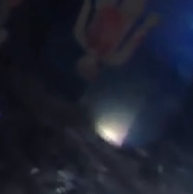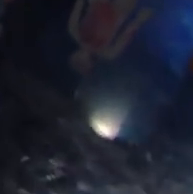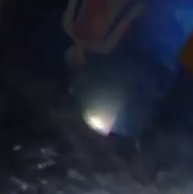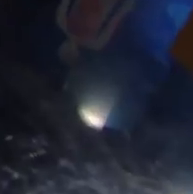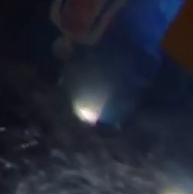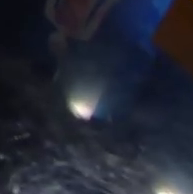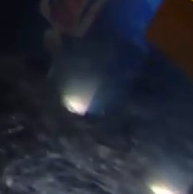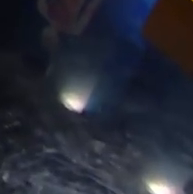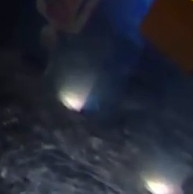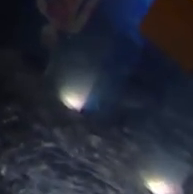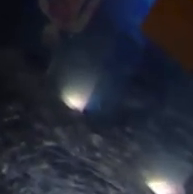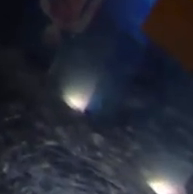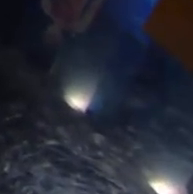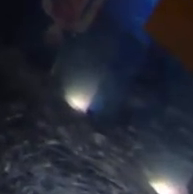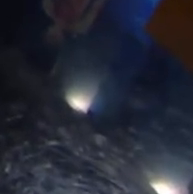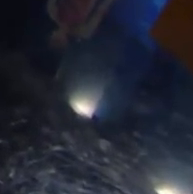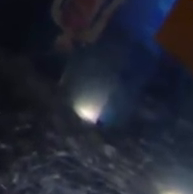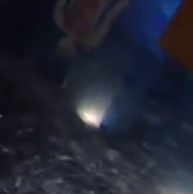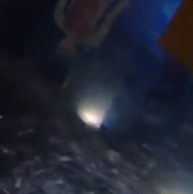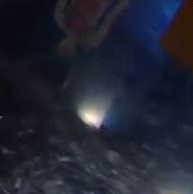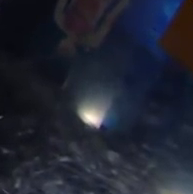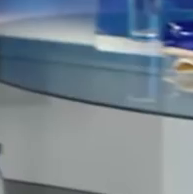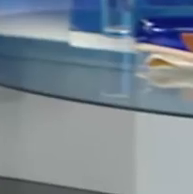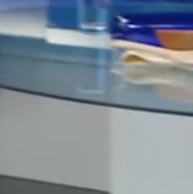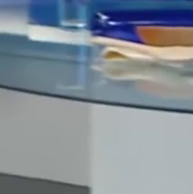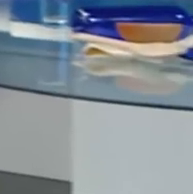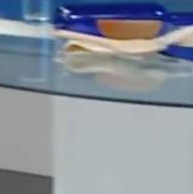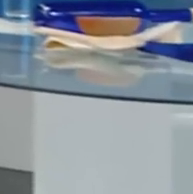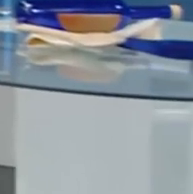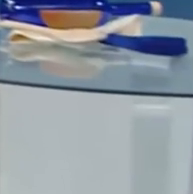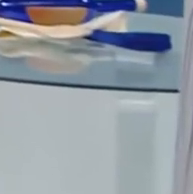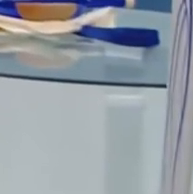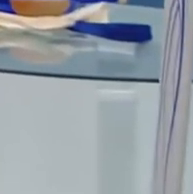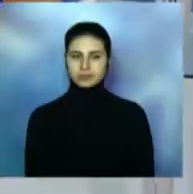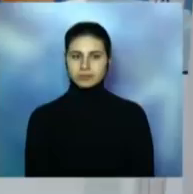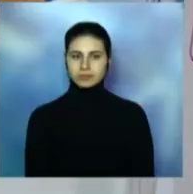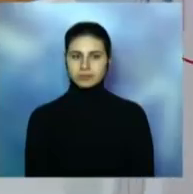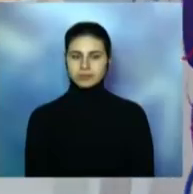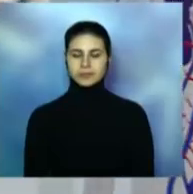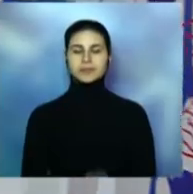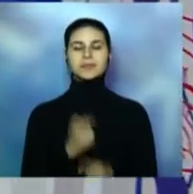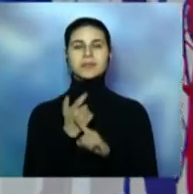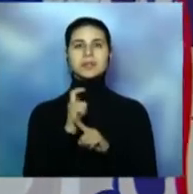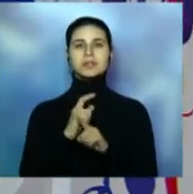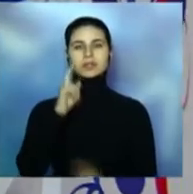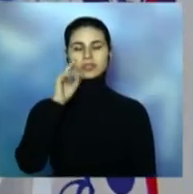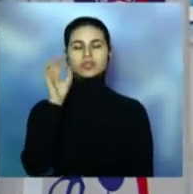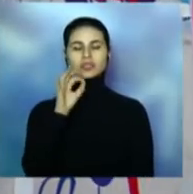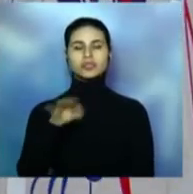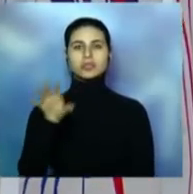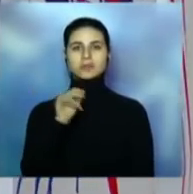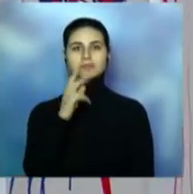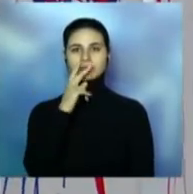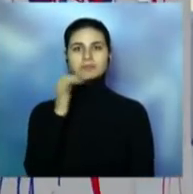ვცდილობთ შევაფასოთ ჩვენი მდგომარეობა ჯანმრთელობის ესა თუ ის პარამეტრი, ძალიან ხშირად ვაკვირდებით ხოლმე, რა